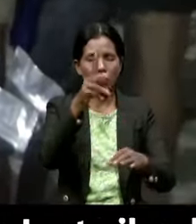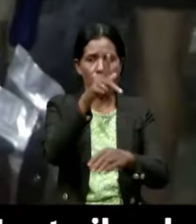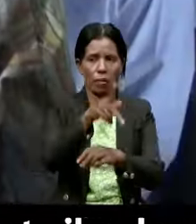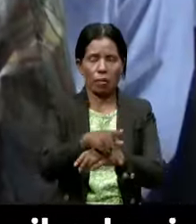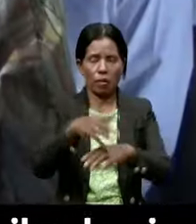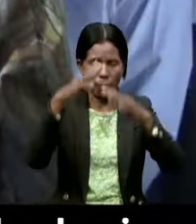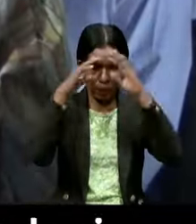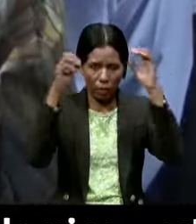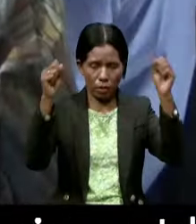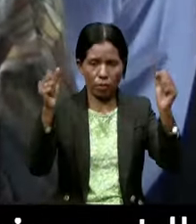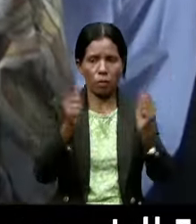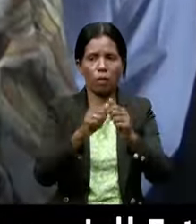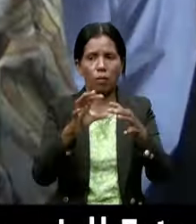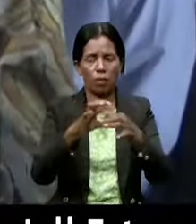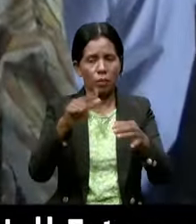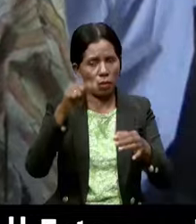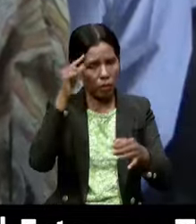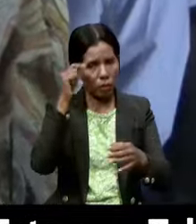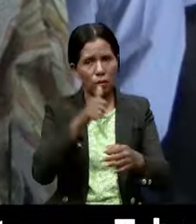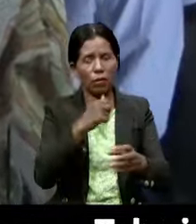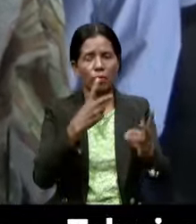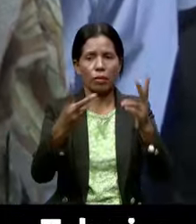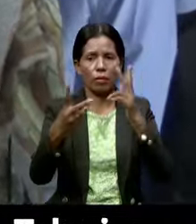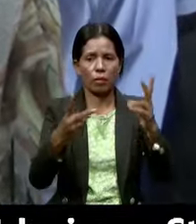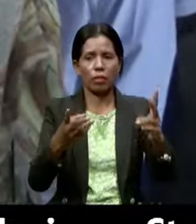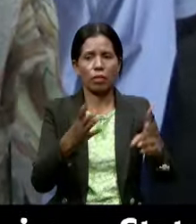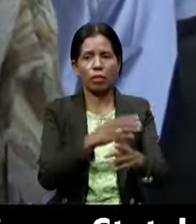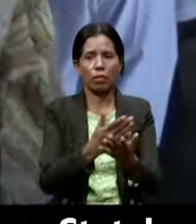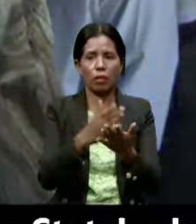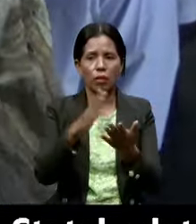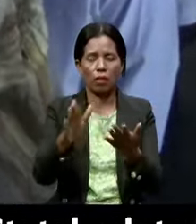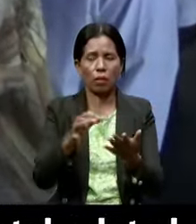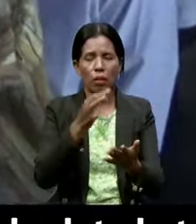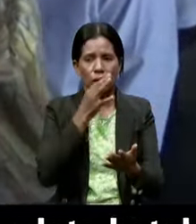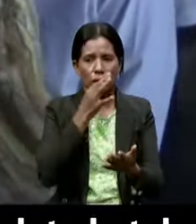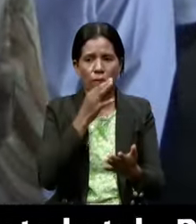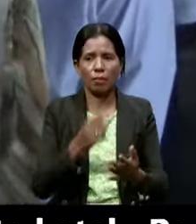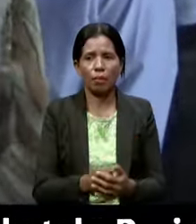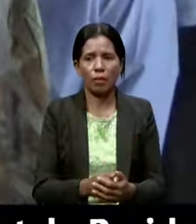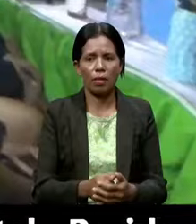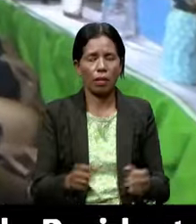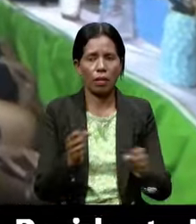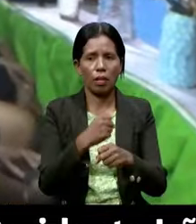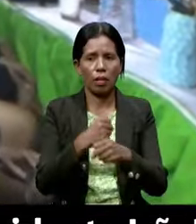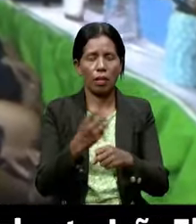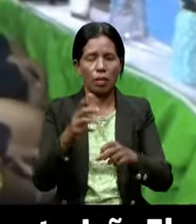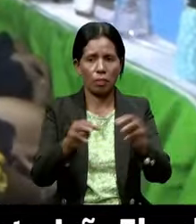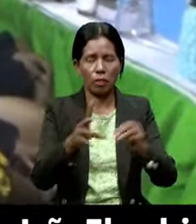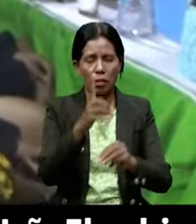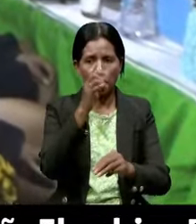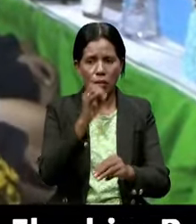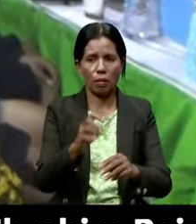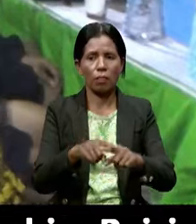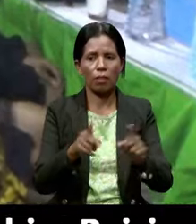Presiden Republika ho membro Governo Balung, visita Baraka Balung, ho lisosa produto lokal. Feira refere laos realiza deiti ia municipio Dili,